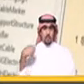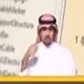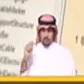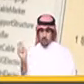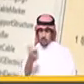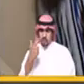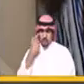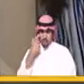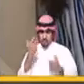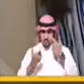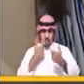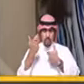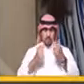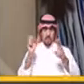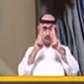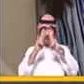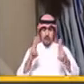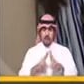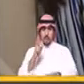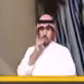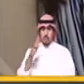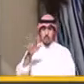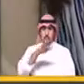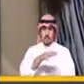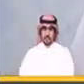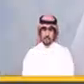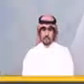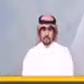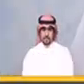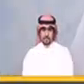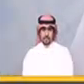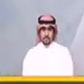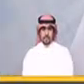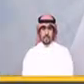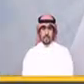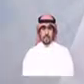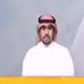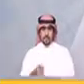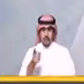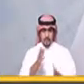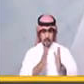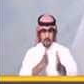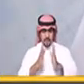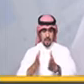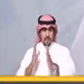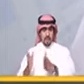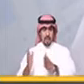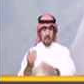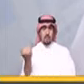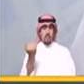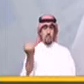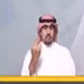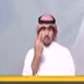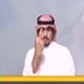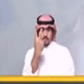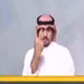والمائية الممتدة عبر أراضيها إلكترونياً. النظام ينقسم إلى شقين رئيسيين. الشق الأول